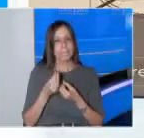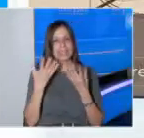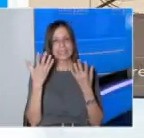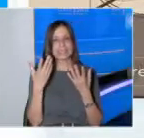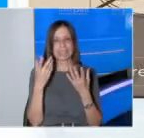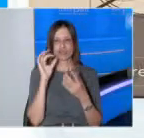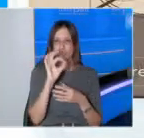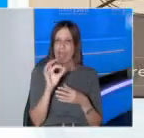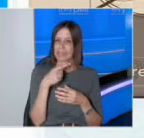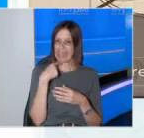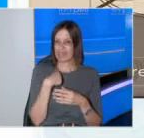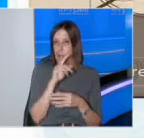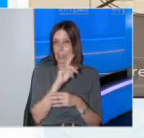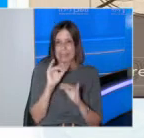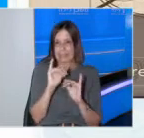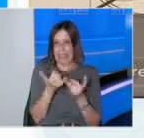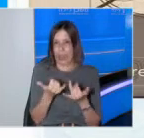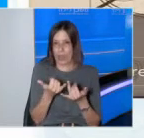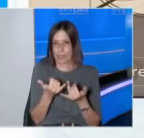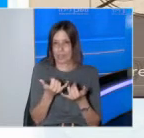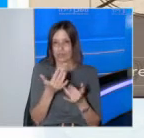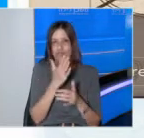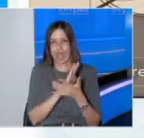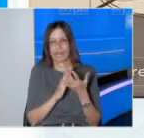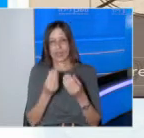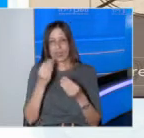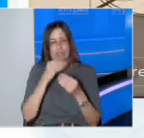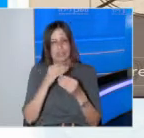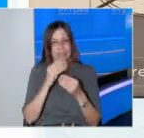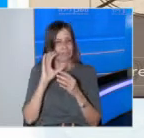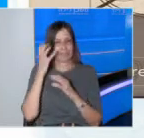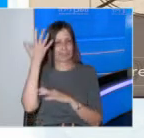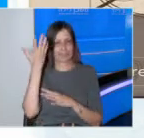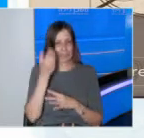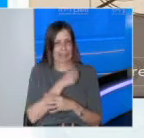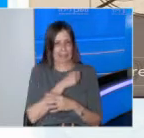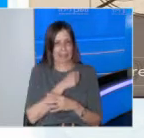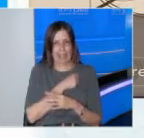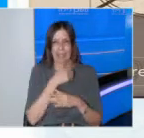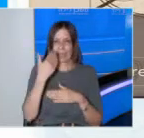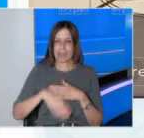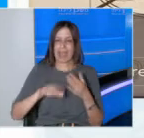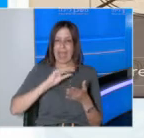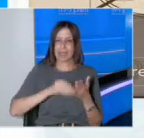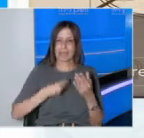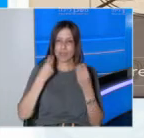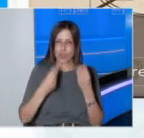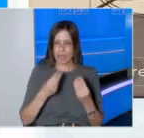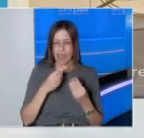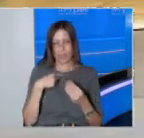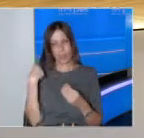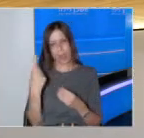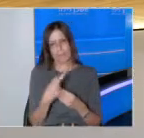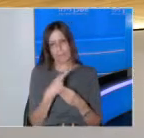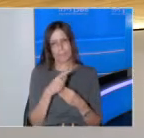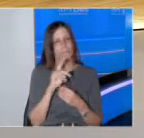העמום שלה, תגידו לי שזה לא נכון, שלב נוסף בטרלולי ההדתה, גמר חתימה טובה לכולם.